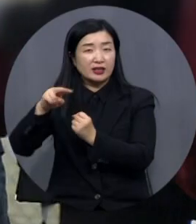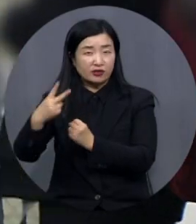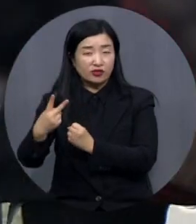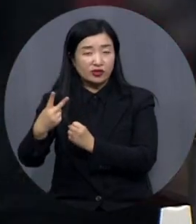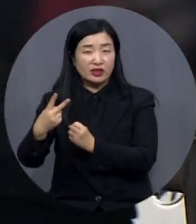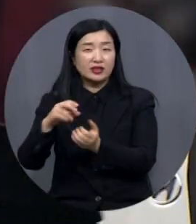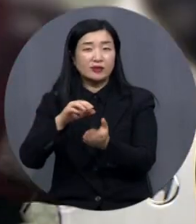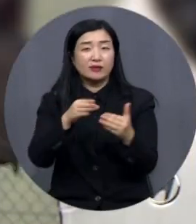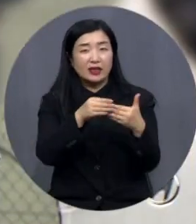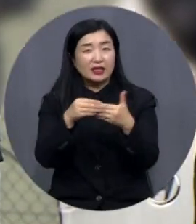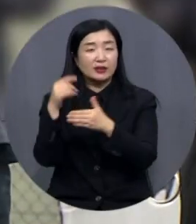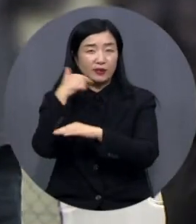태워줍니다